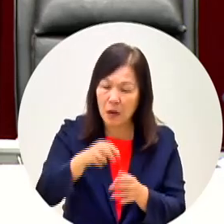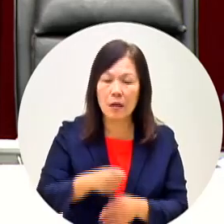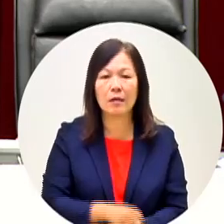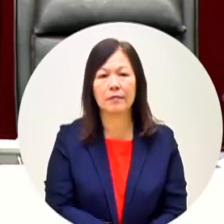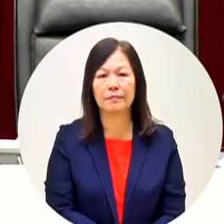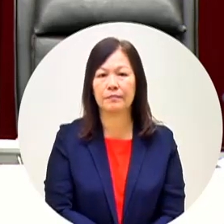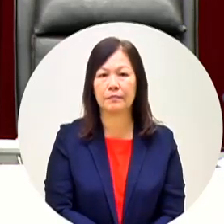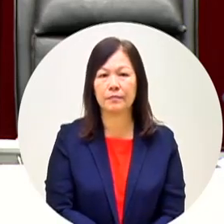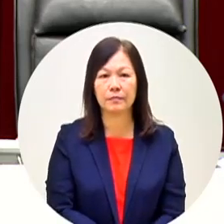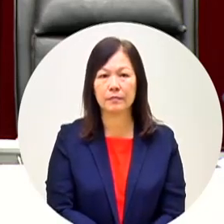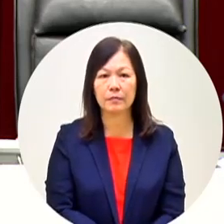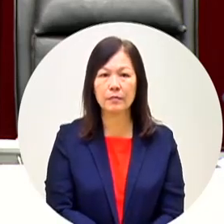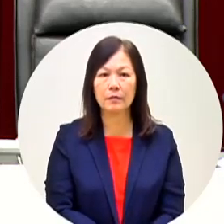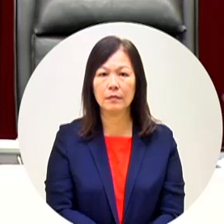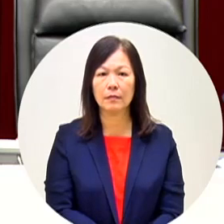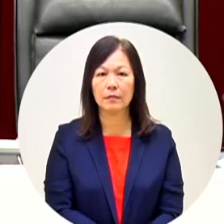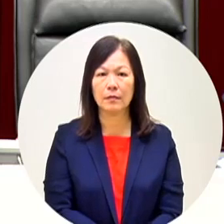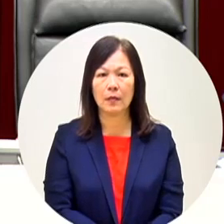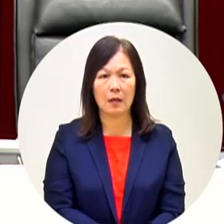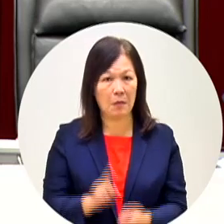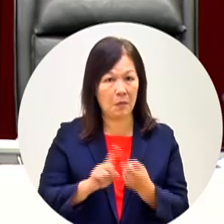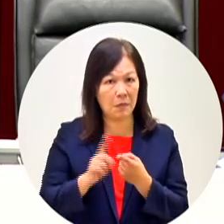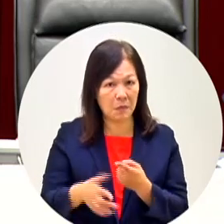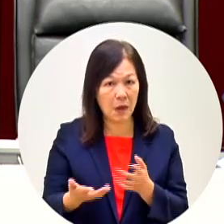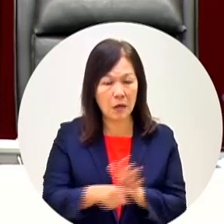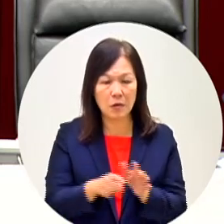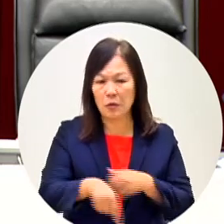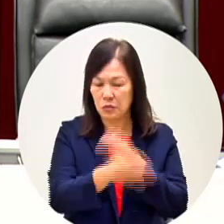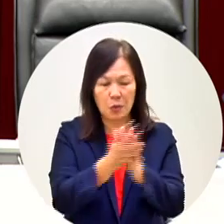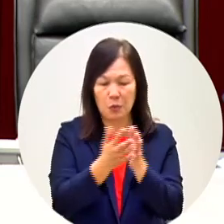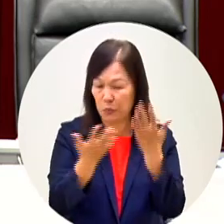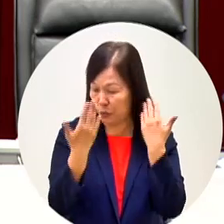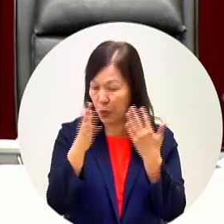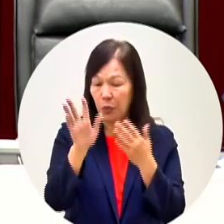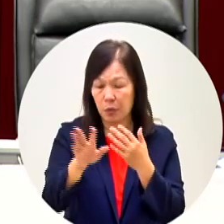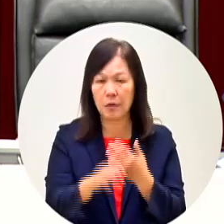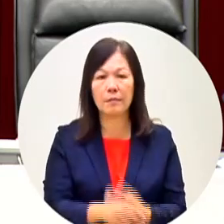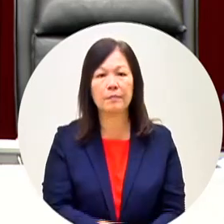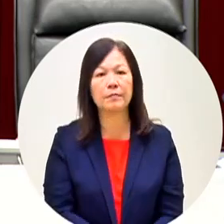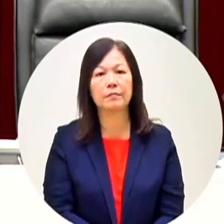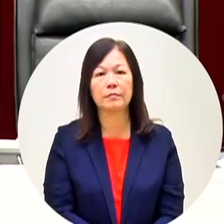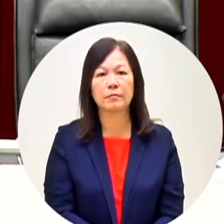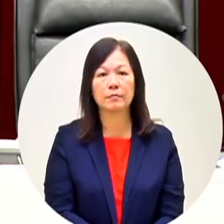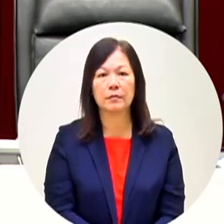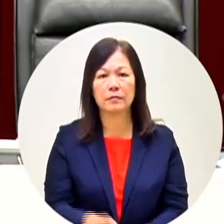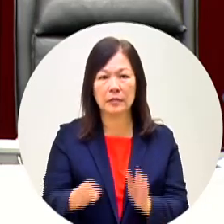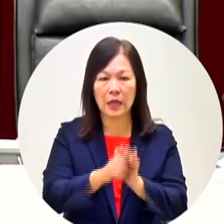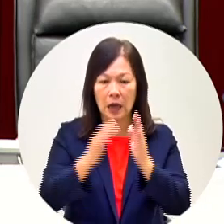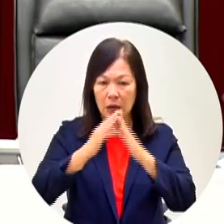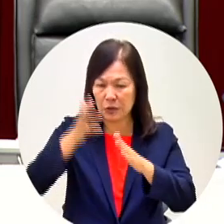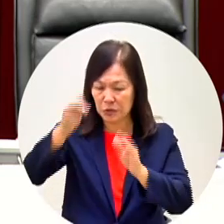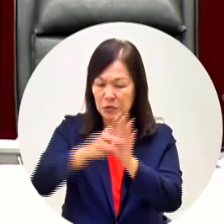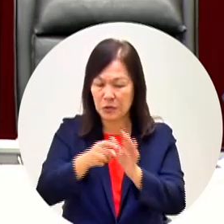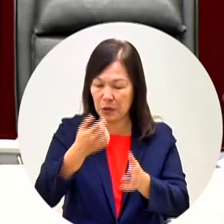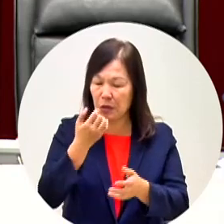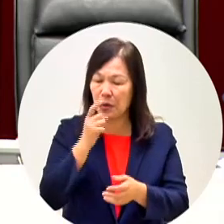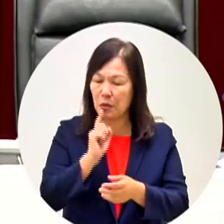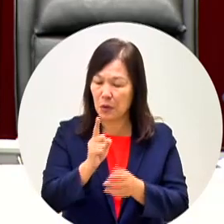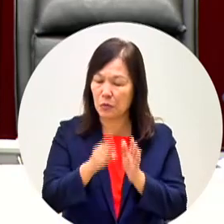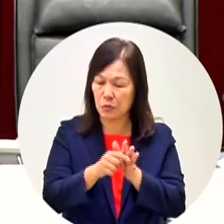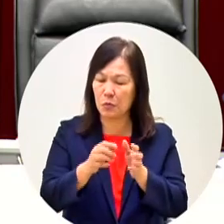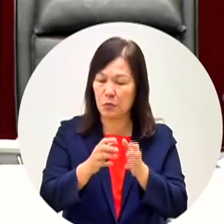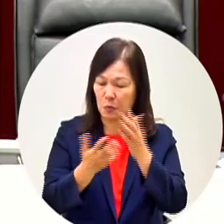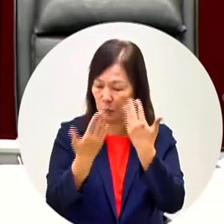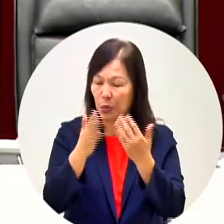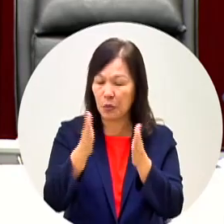不对？一切拢透明啦。啊，我相信韩市长你嘛一定爱主张爱透明，对不对？别